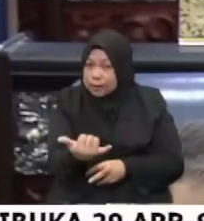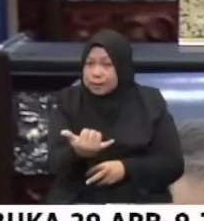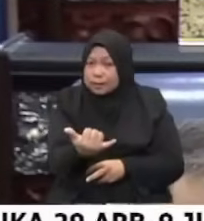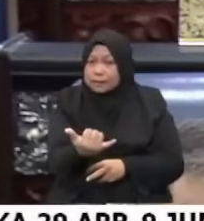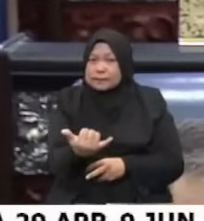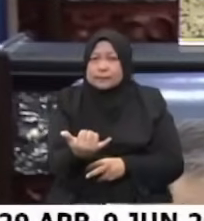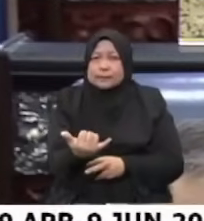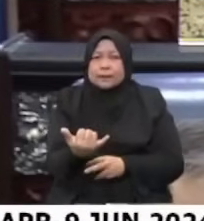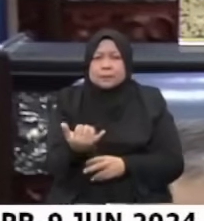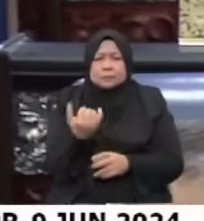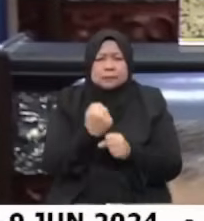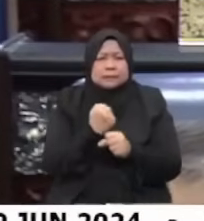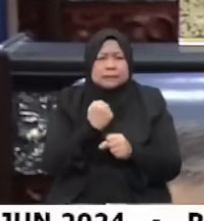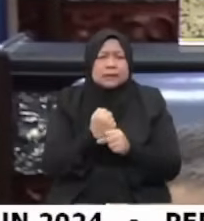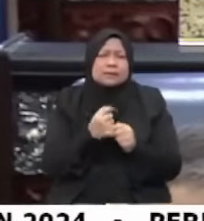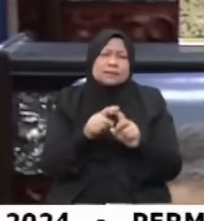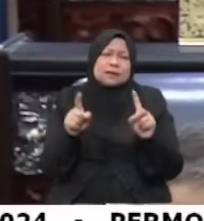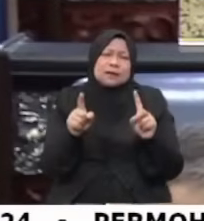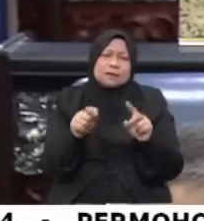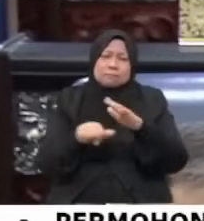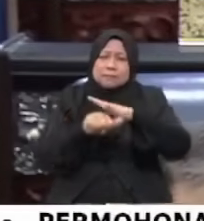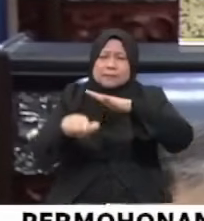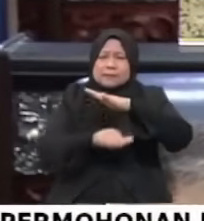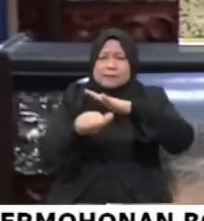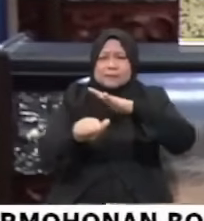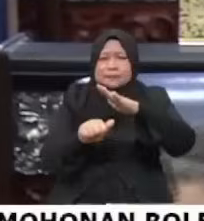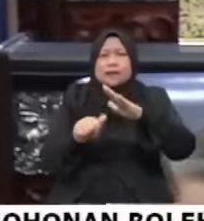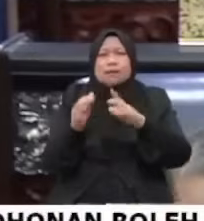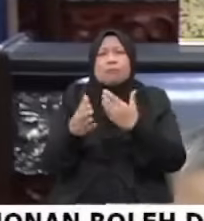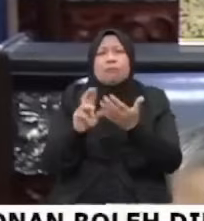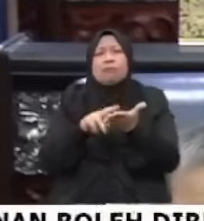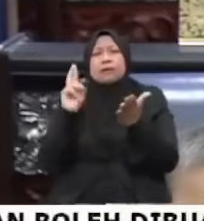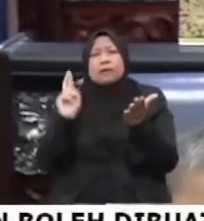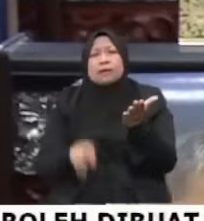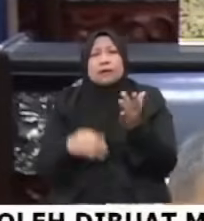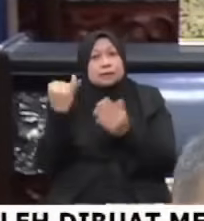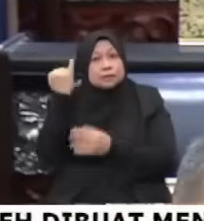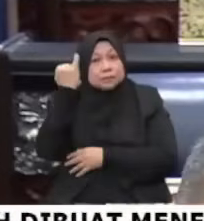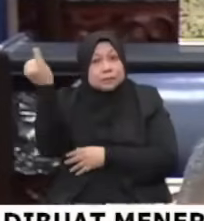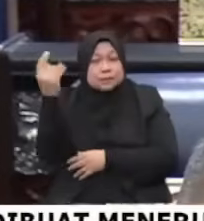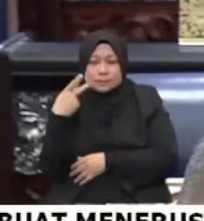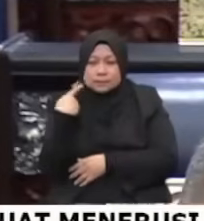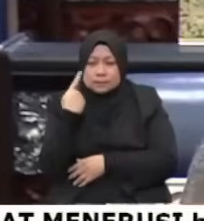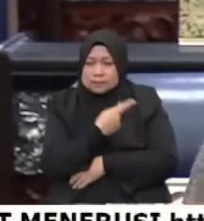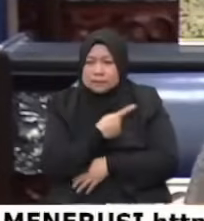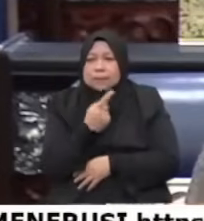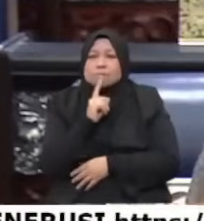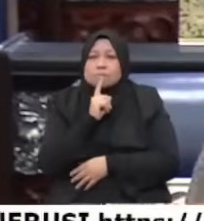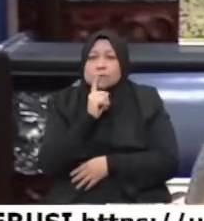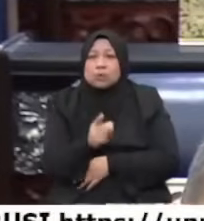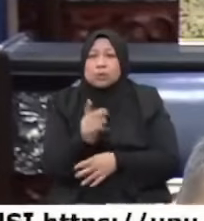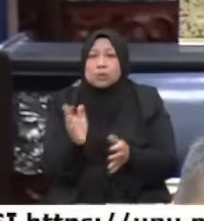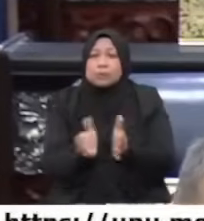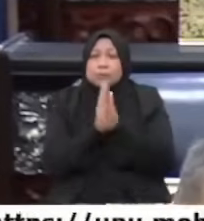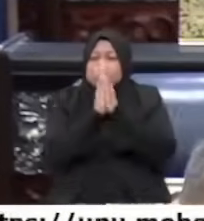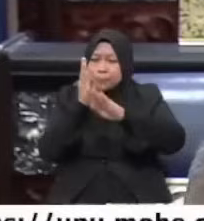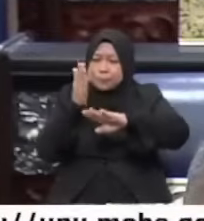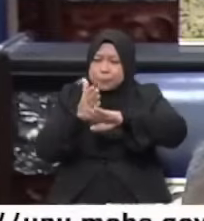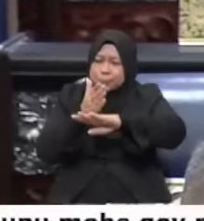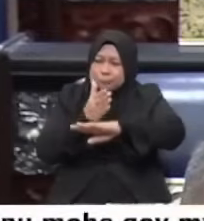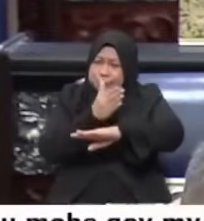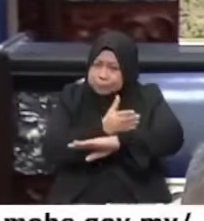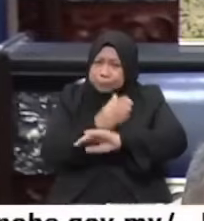merupakan pekerjaan yang amat asas yang berkemahiran rendah dan aspirasi kita ialah untuk meningkatkan